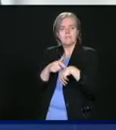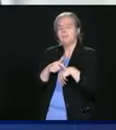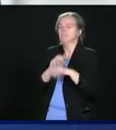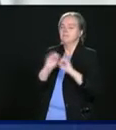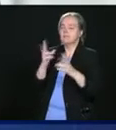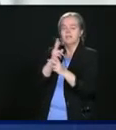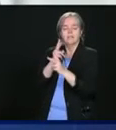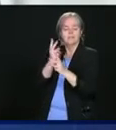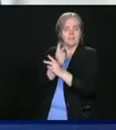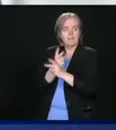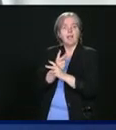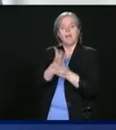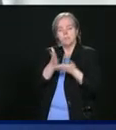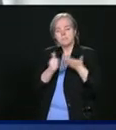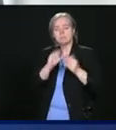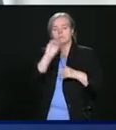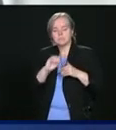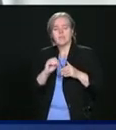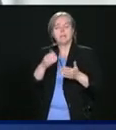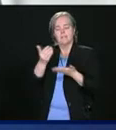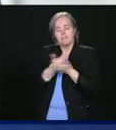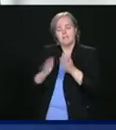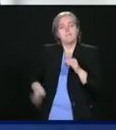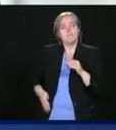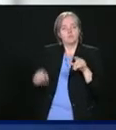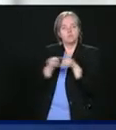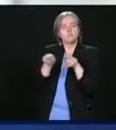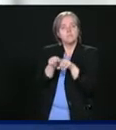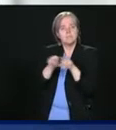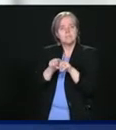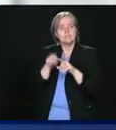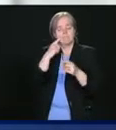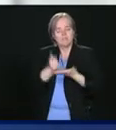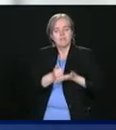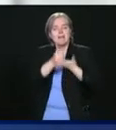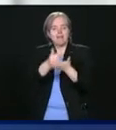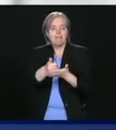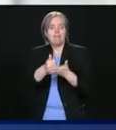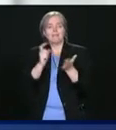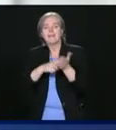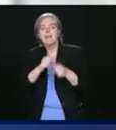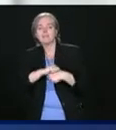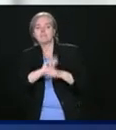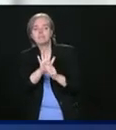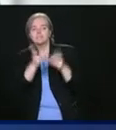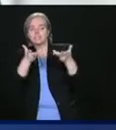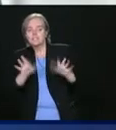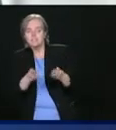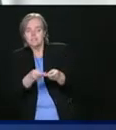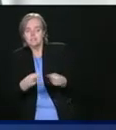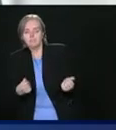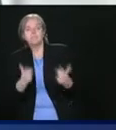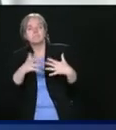des contributions non remboursables, alors elles seront mieux positionnées pour traverser ces moments et rebondir après la